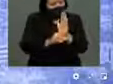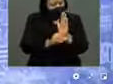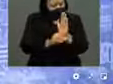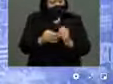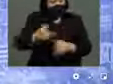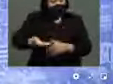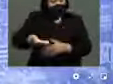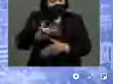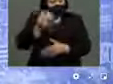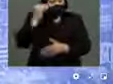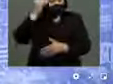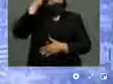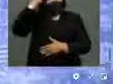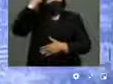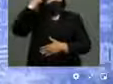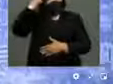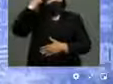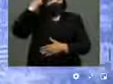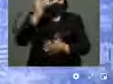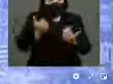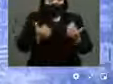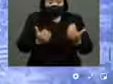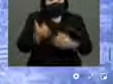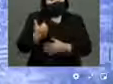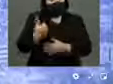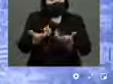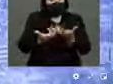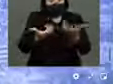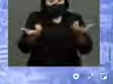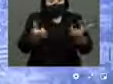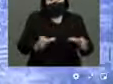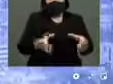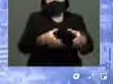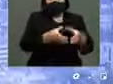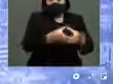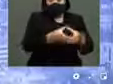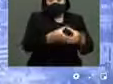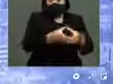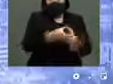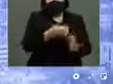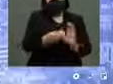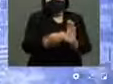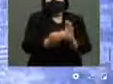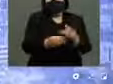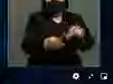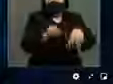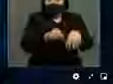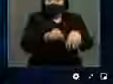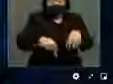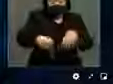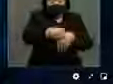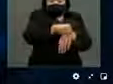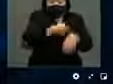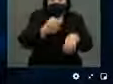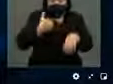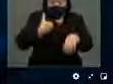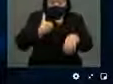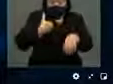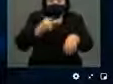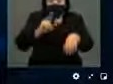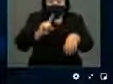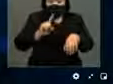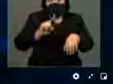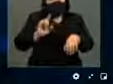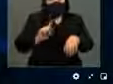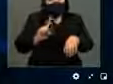ปพร้อมๆกันนะครับก็จัดกลุ่มตอนนี้ก็อยู่ในกรุงเทพชั้นในกับขอบที่อยู่ทางหลัก4นะครับ